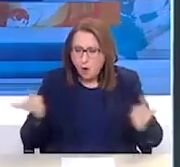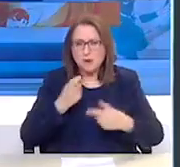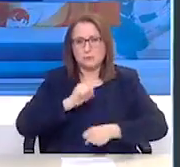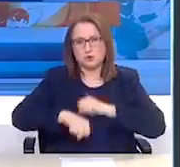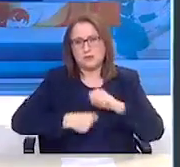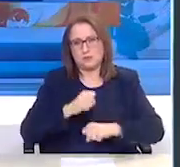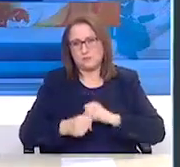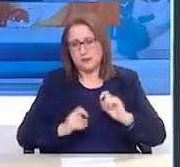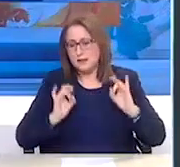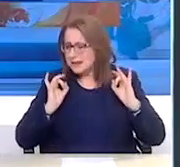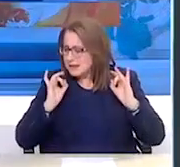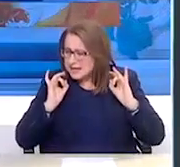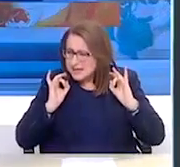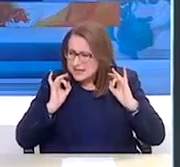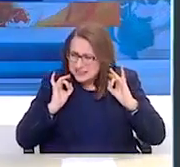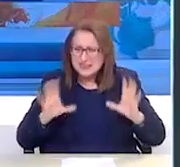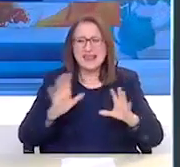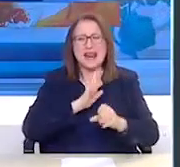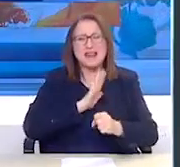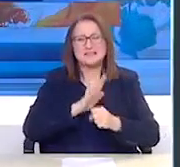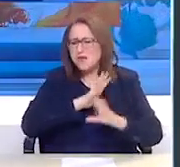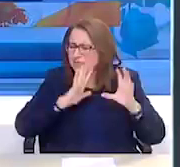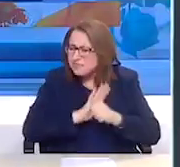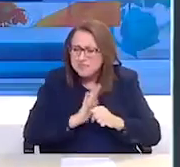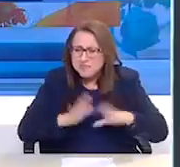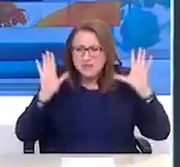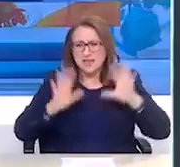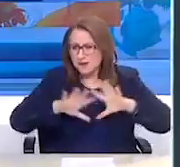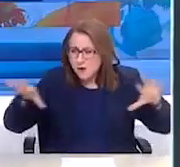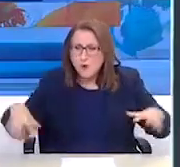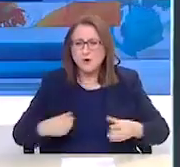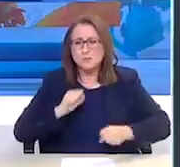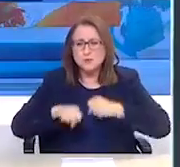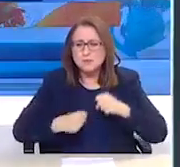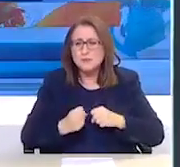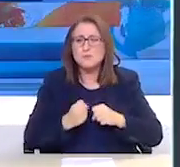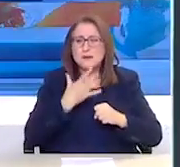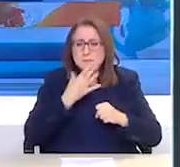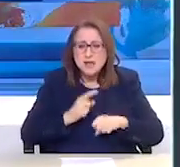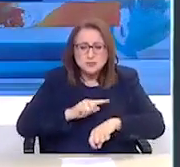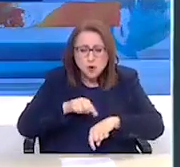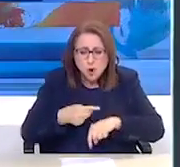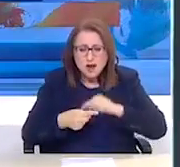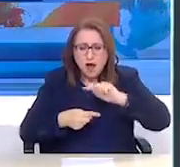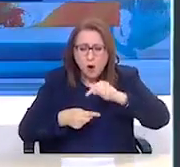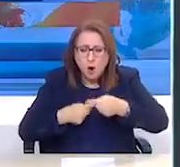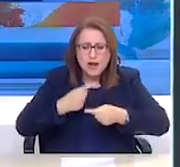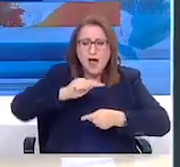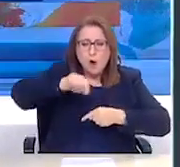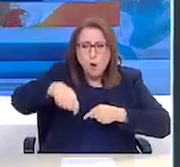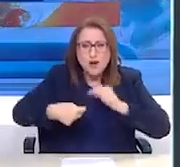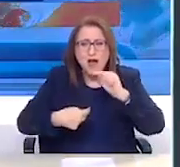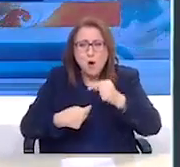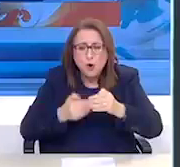αυτής κρίνεται μέρα με τη μέρα, ώρα με την ώρα. Η ενότητα, η αποφασιστικότητα και η πειθαρχία που έχει δείξει μέχρι